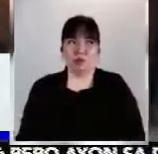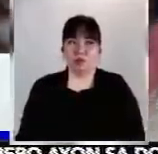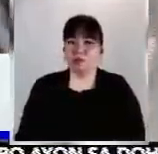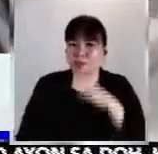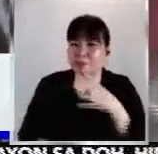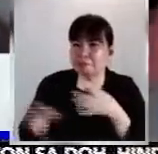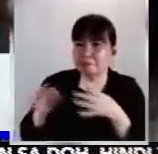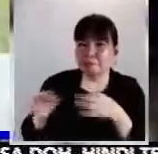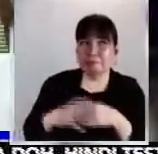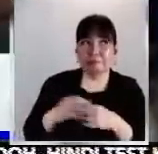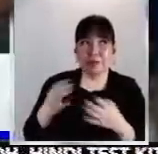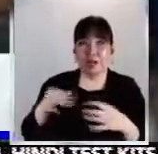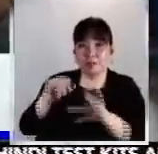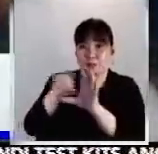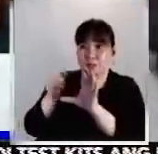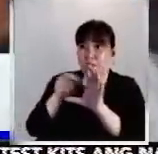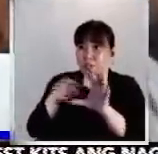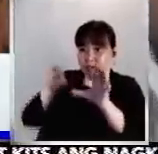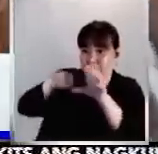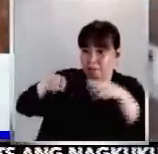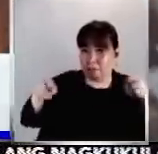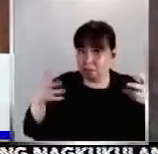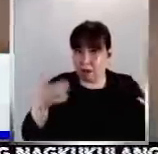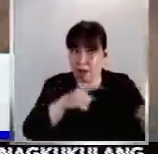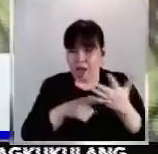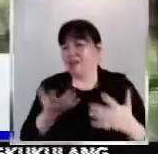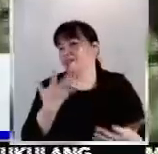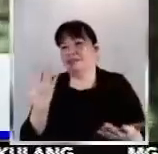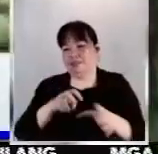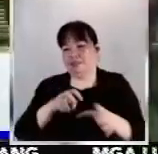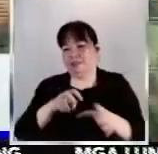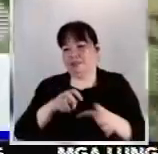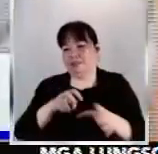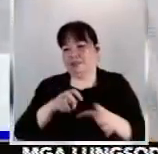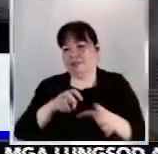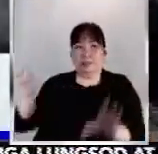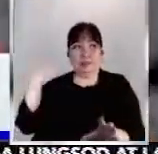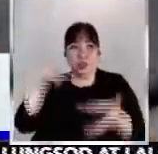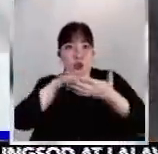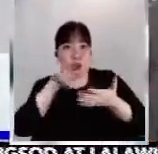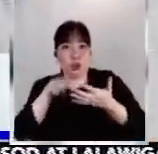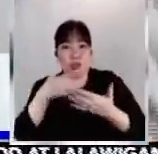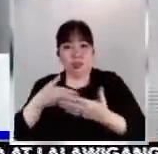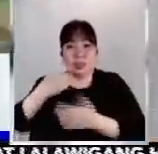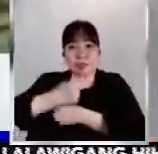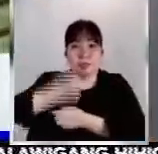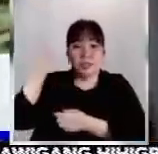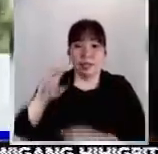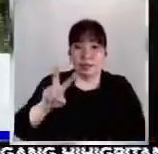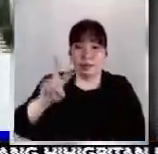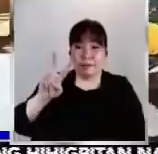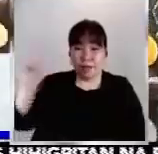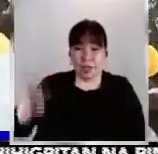Ilang pasahero ng jeep ang pinababa dahil walang maipakitang vaccination card ng maharang sa checkpoint sa boundary ng Valenzuela City at